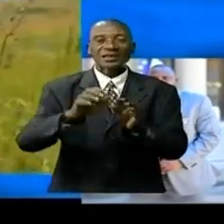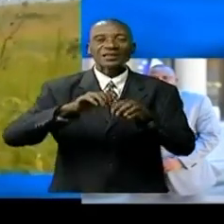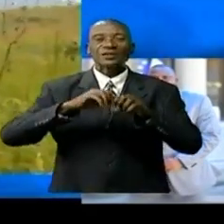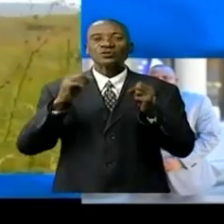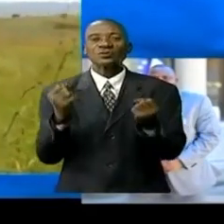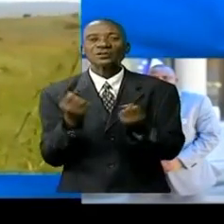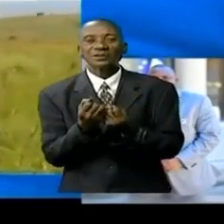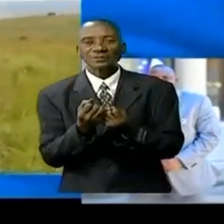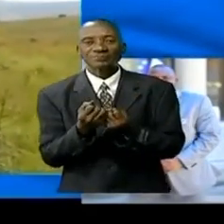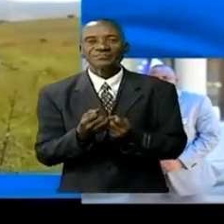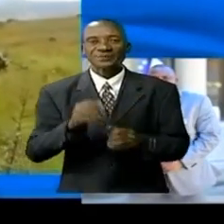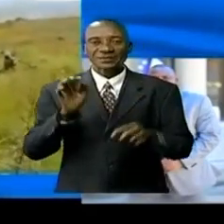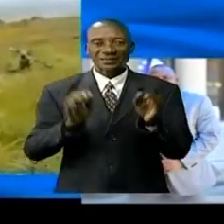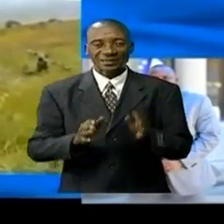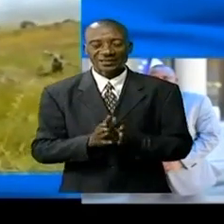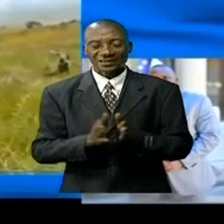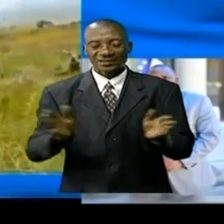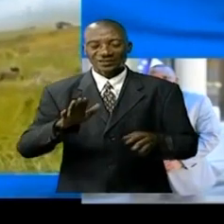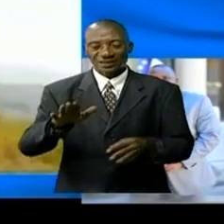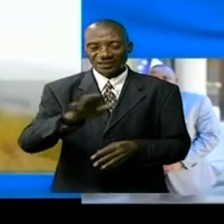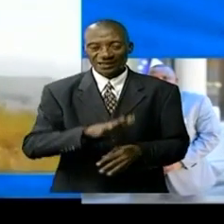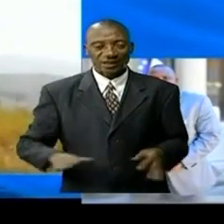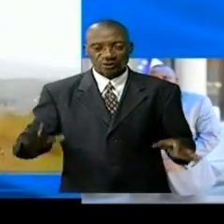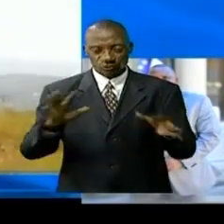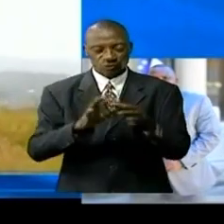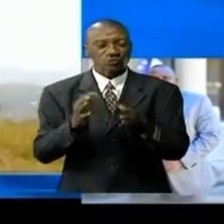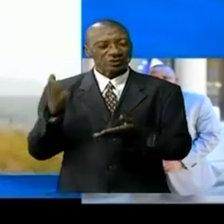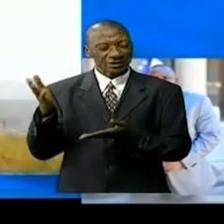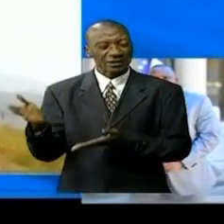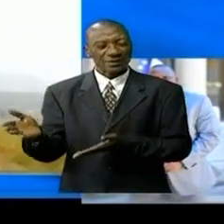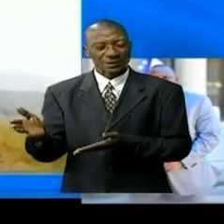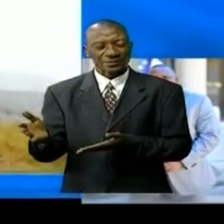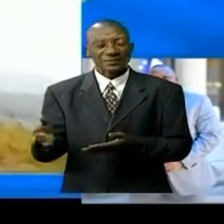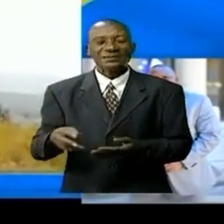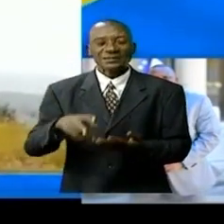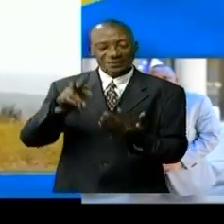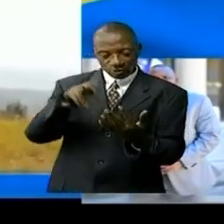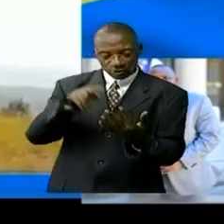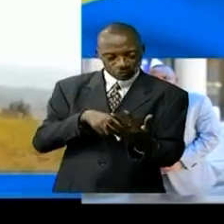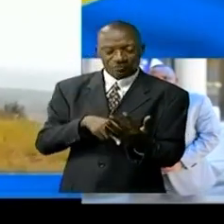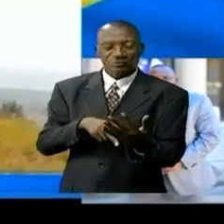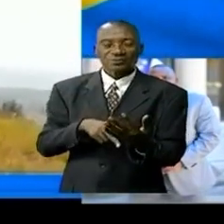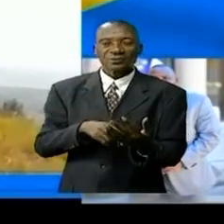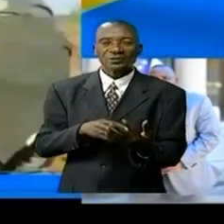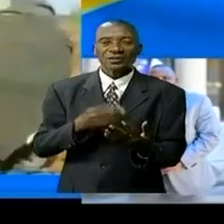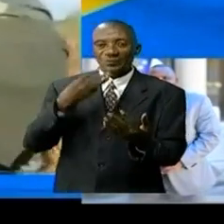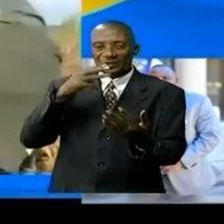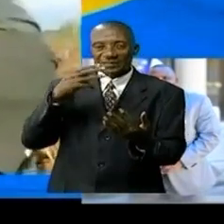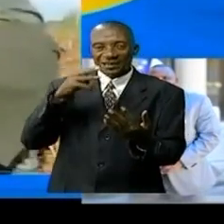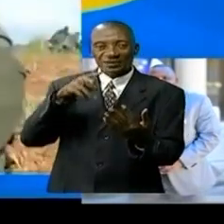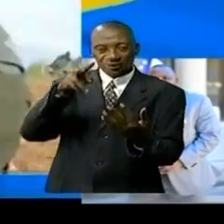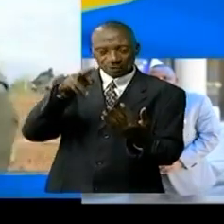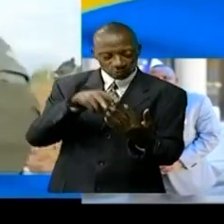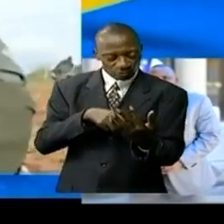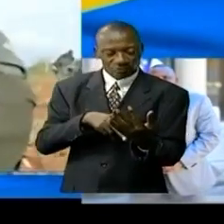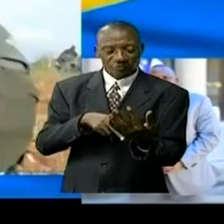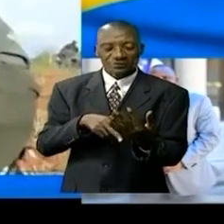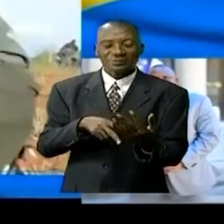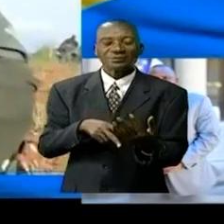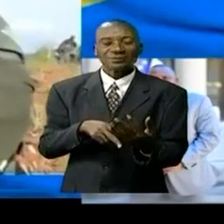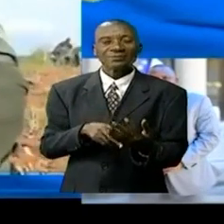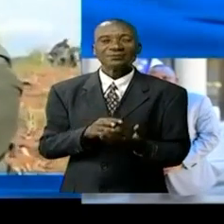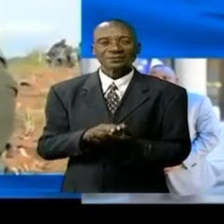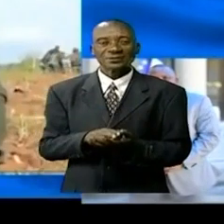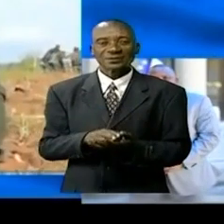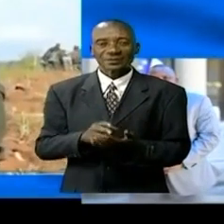secrétaire général des Nations Unies, Antonio Guterres, lu par l'observateur membre du bureau de l'envoyé spécial de la CIRGL.